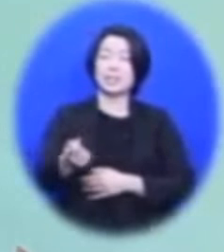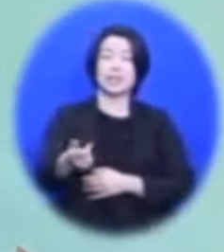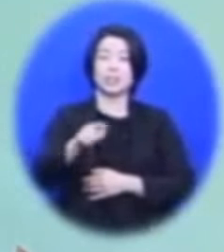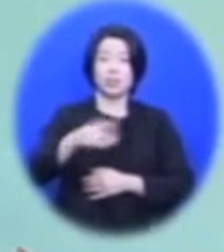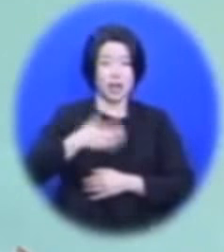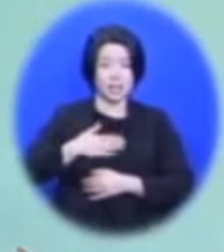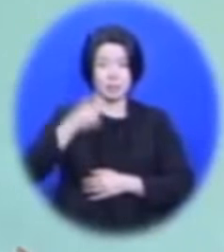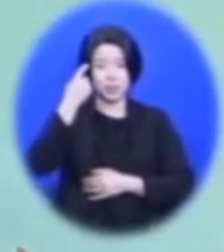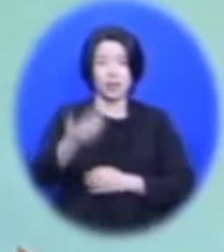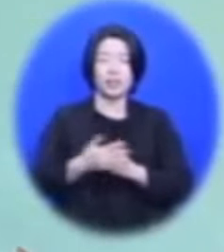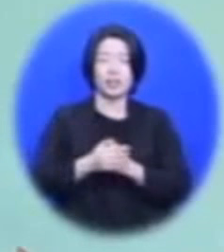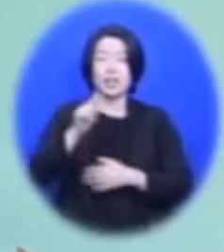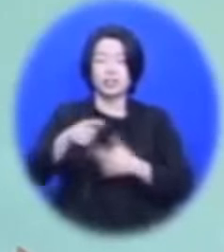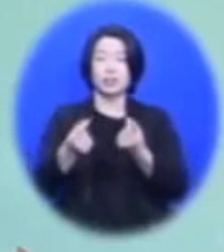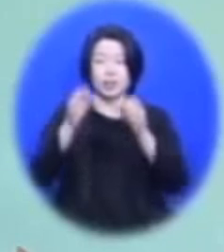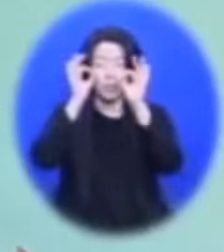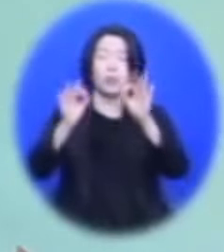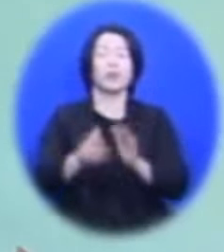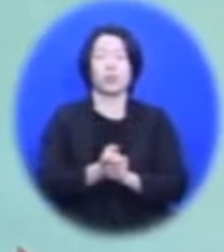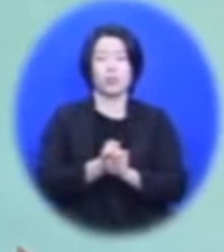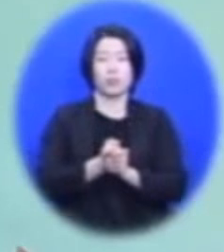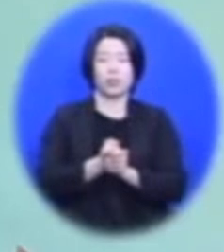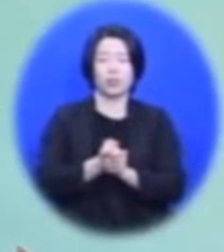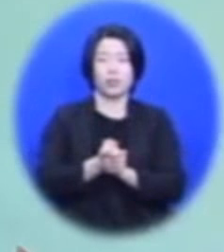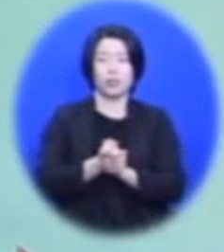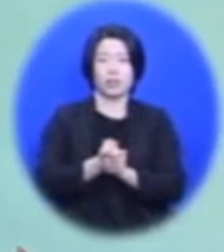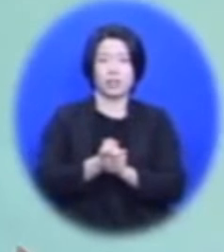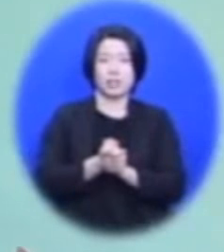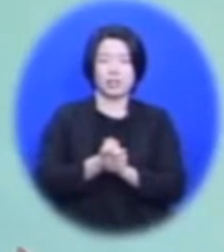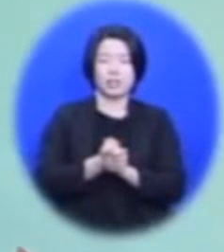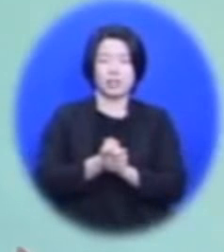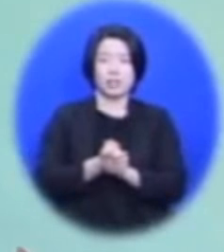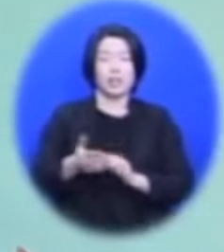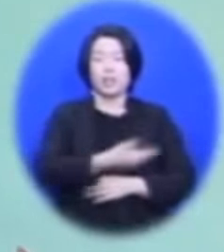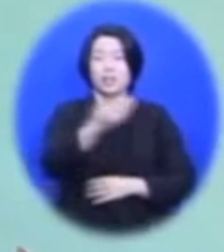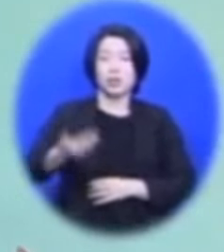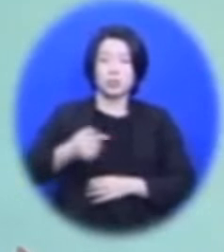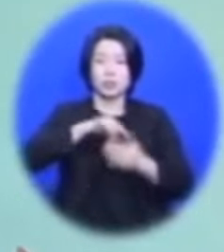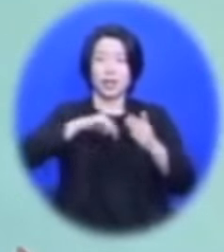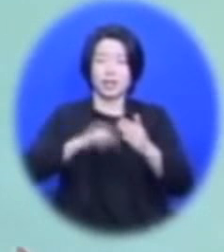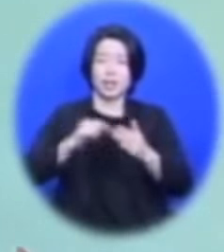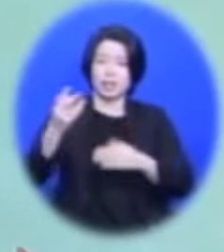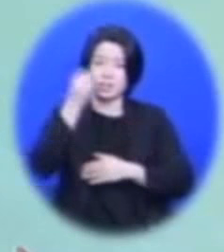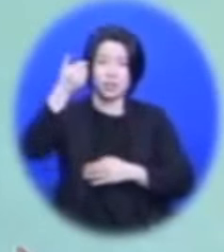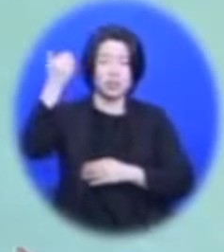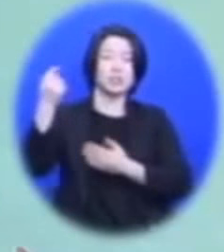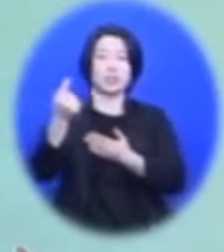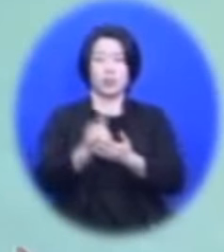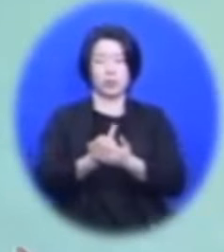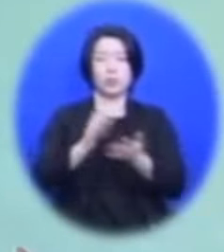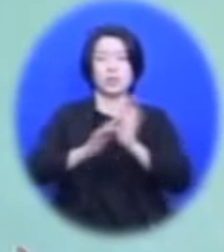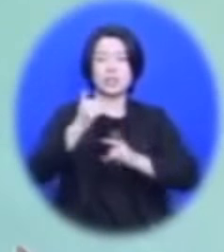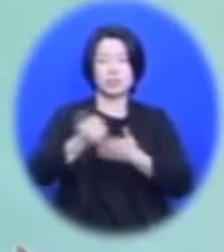아십니까? 그렇게 보이는 걸 어떻게 해요? 그렇게 보이는 걸. 여러분 안에 성령이 오시고 예수님이